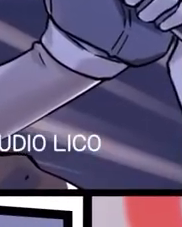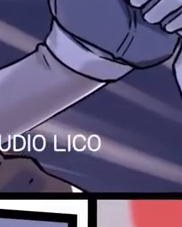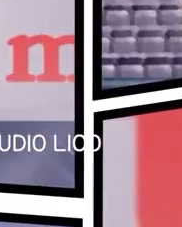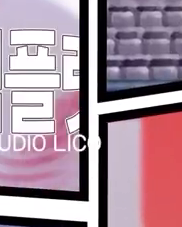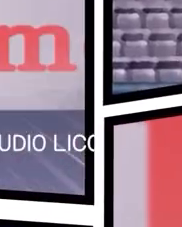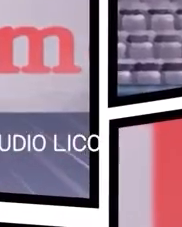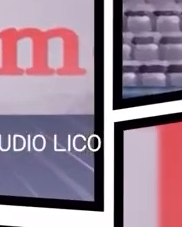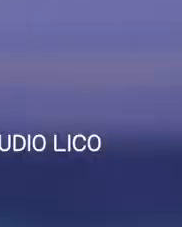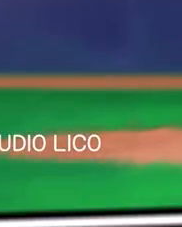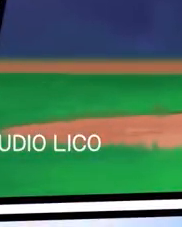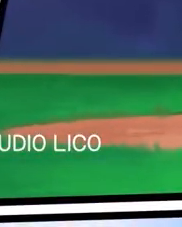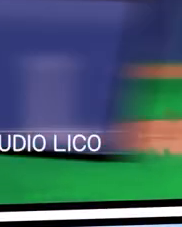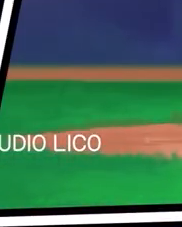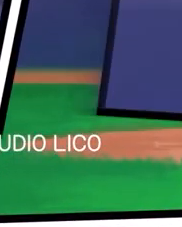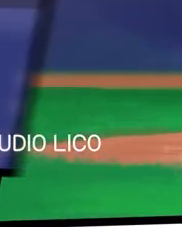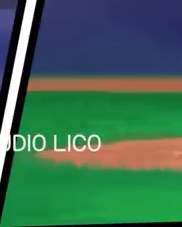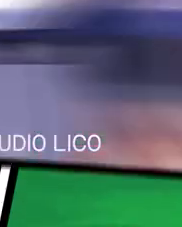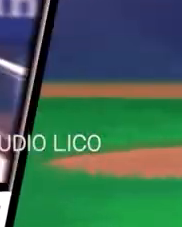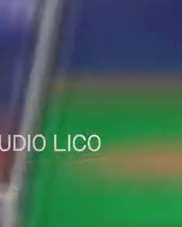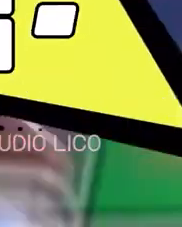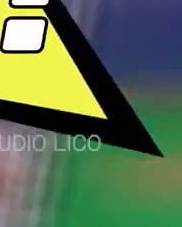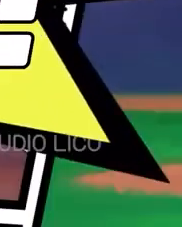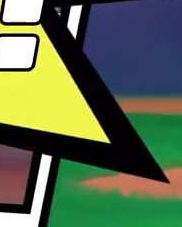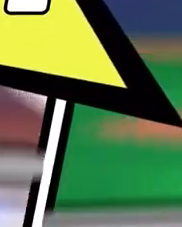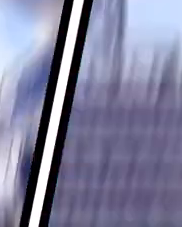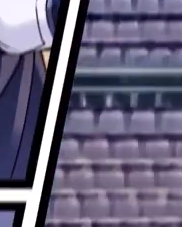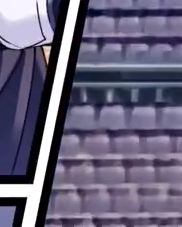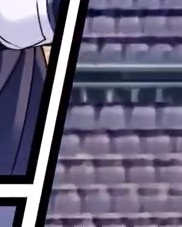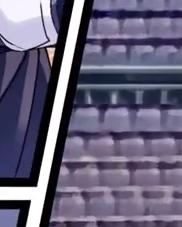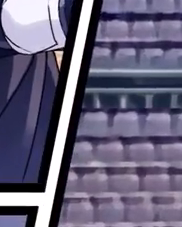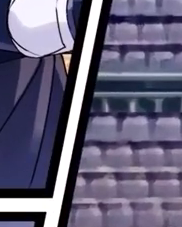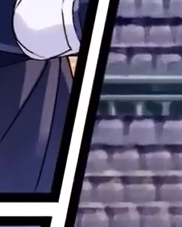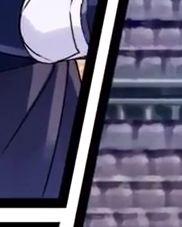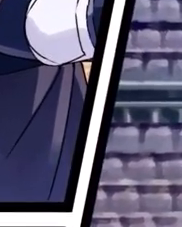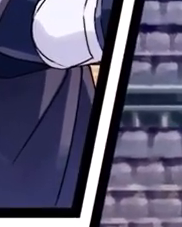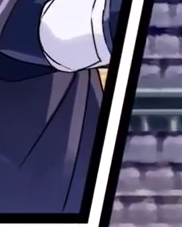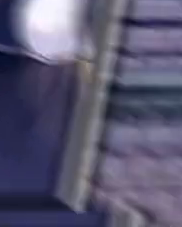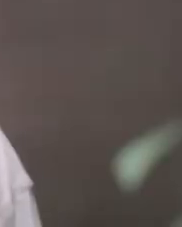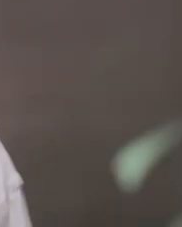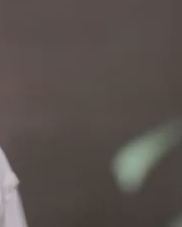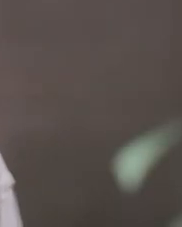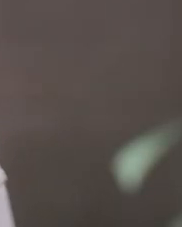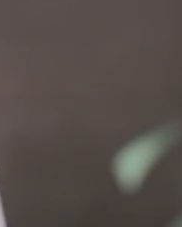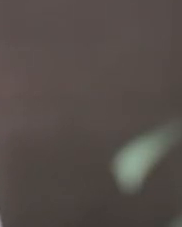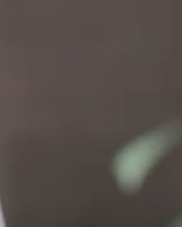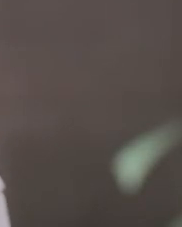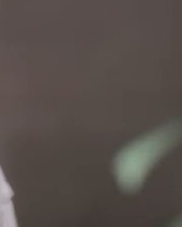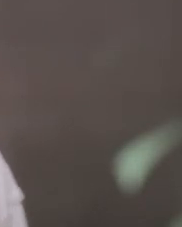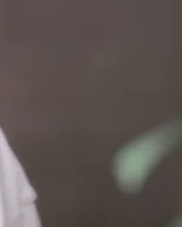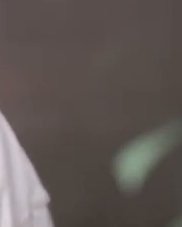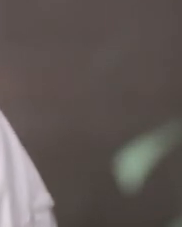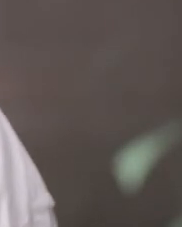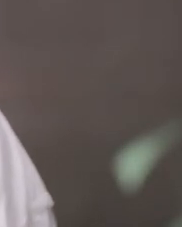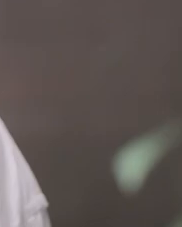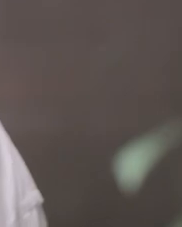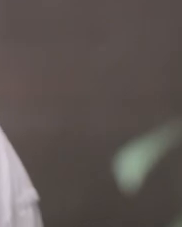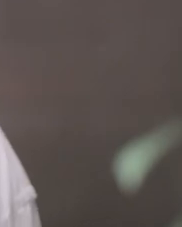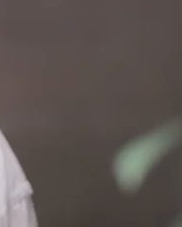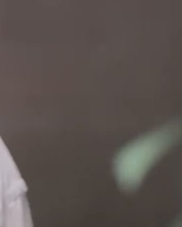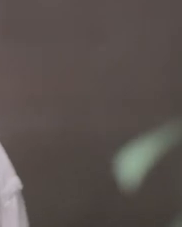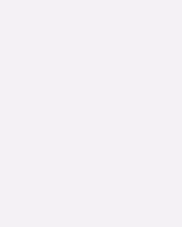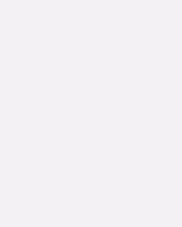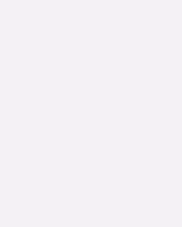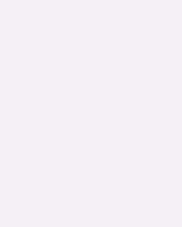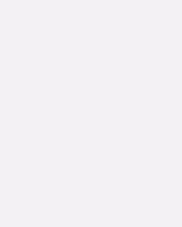정정당당한 독자라면 이런 재미 충분해. 독자의 공식 플랫폼 이용, 작가의 짜릿한 웹툰 무대를